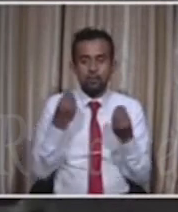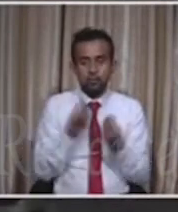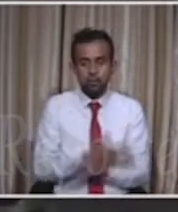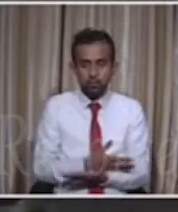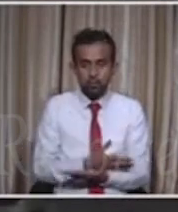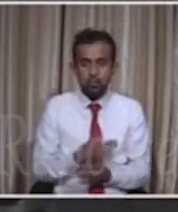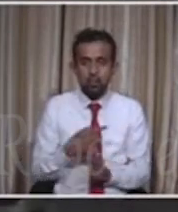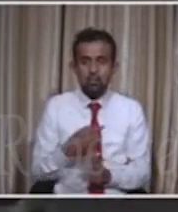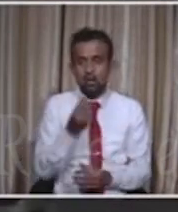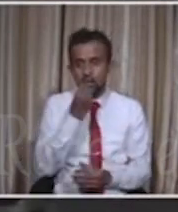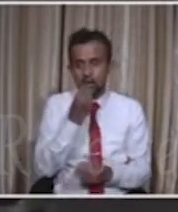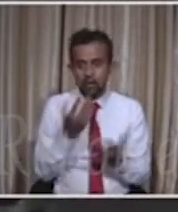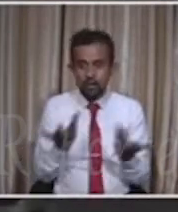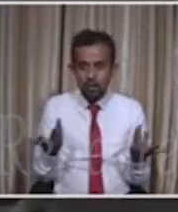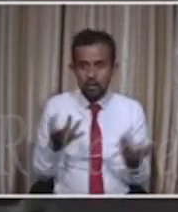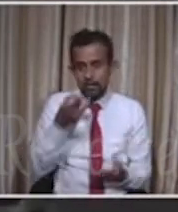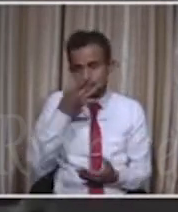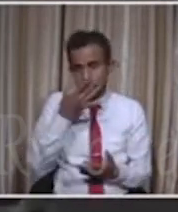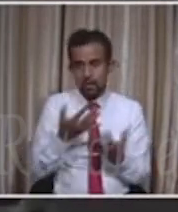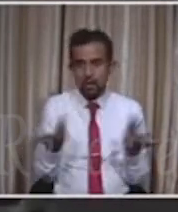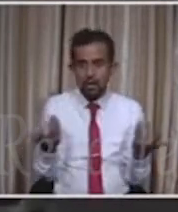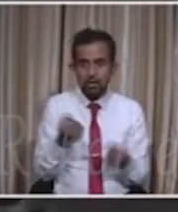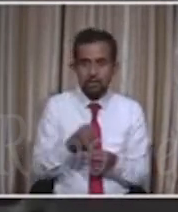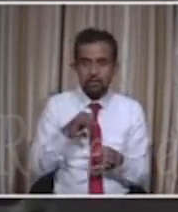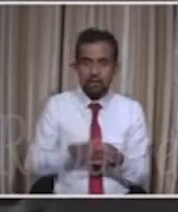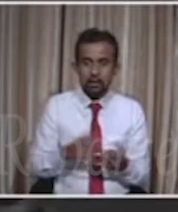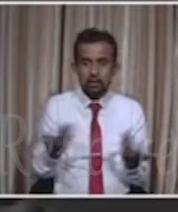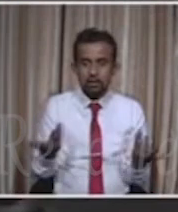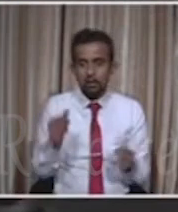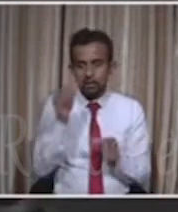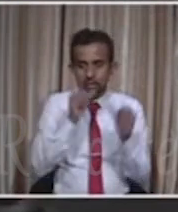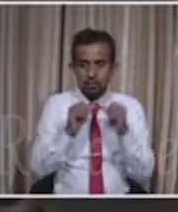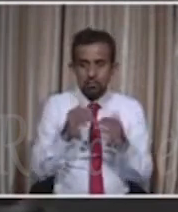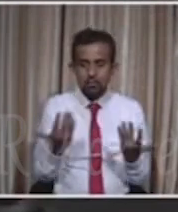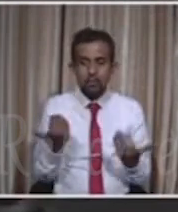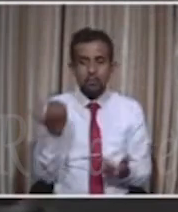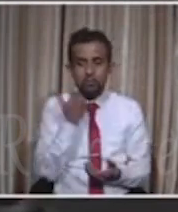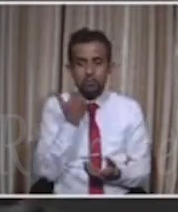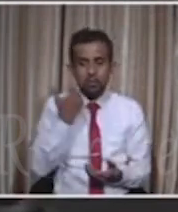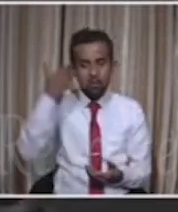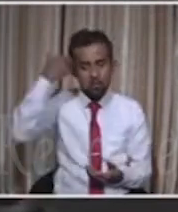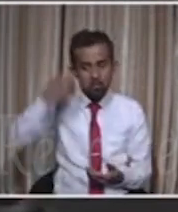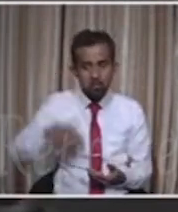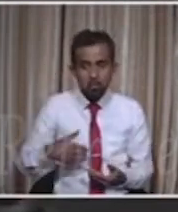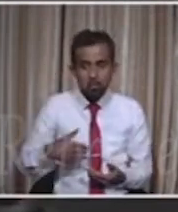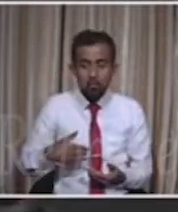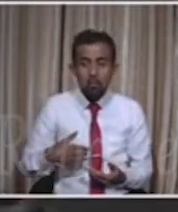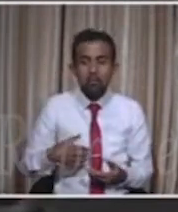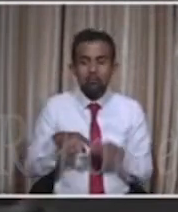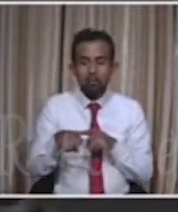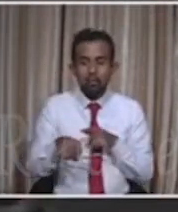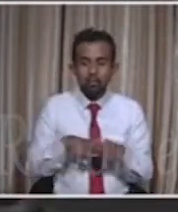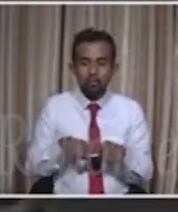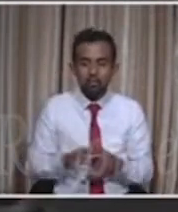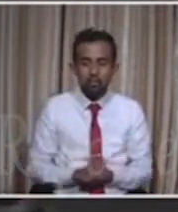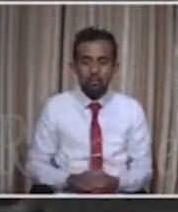රාජ්‍යයක් කන්න නැති ඉන්ධන නැති ගෑස් නැති ඖෂධ නැතුව රෝගීන් මේ යන විශාල මහනුවරක් බවට පත් වෙලා